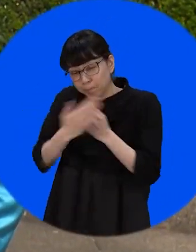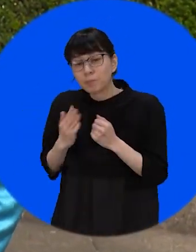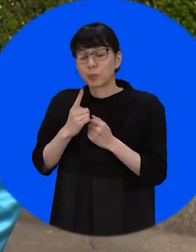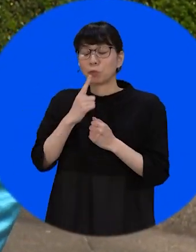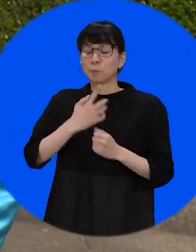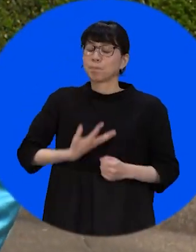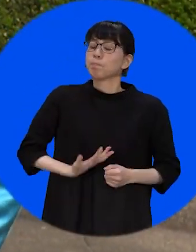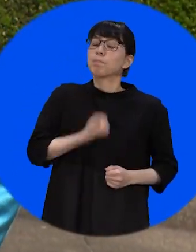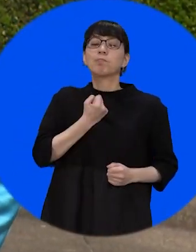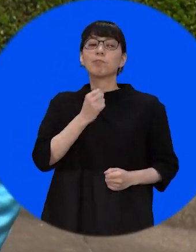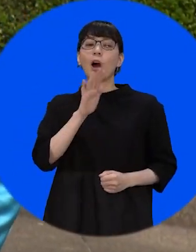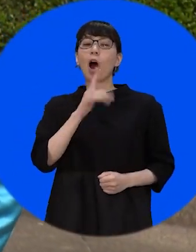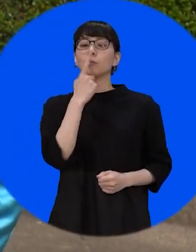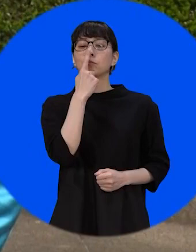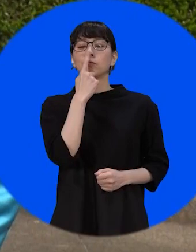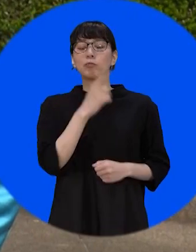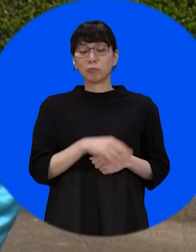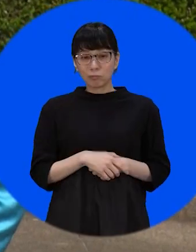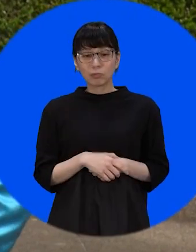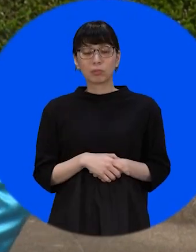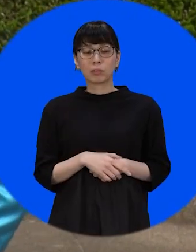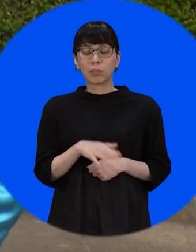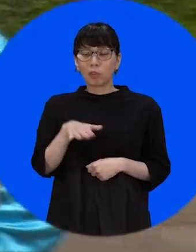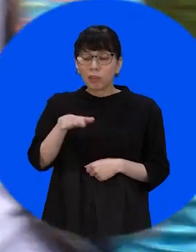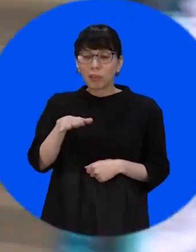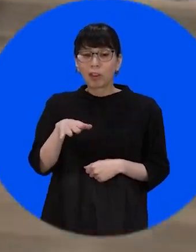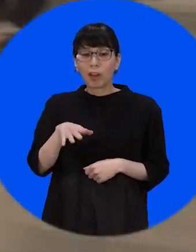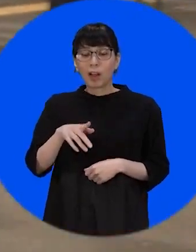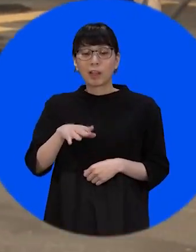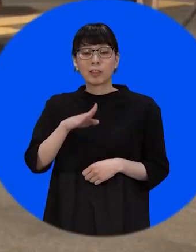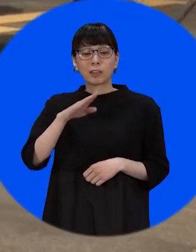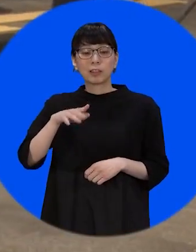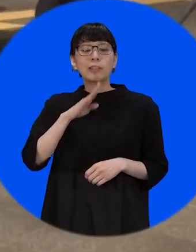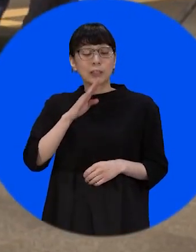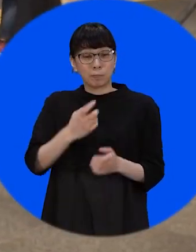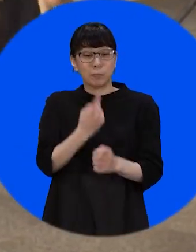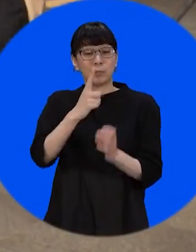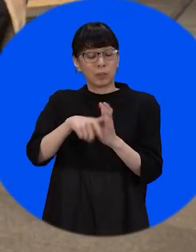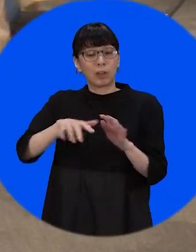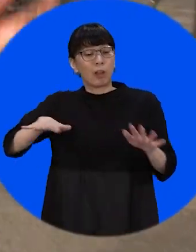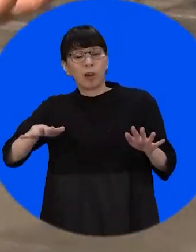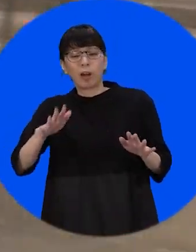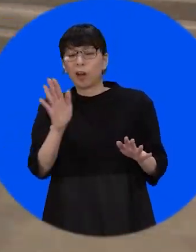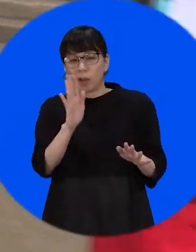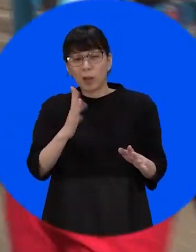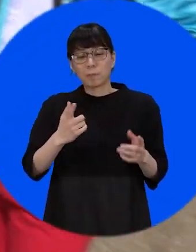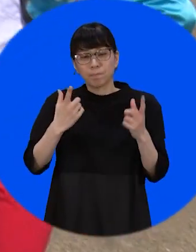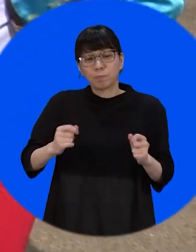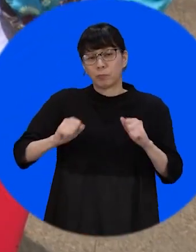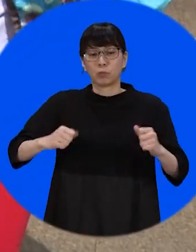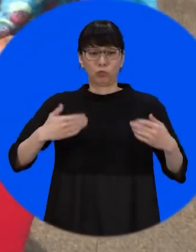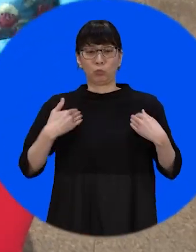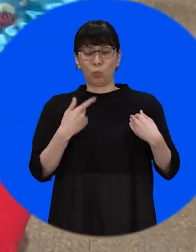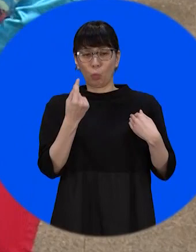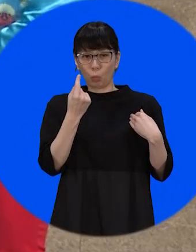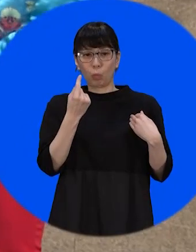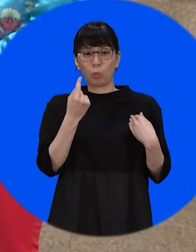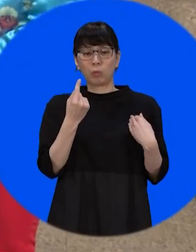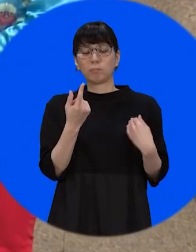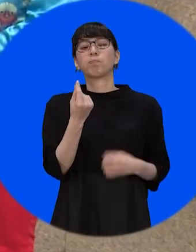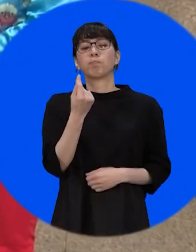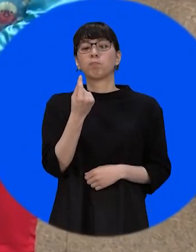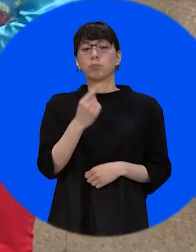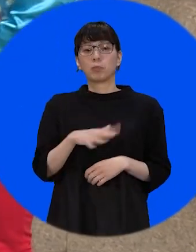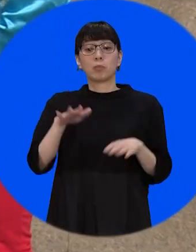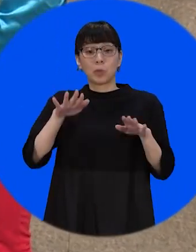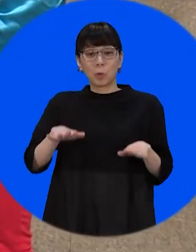守るんだっていう揺るがない自信だけは持ってます。 気持ちはね、ありますけどもね。 そういう意味の自信を持ってます。 気持ちだけでどうしようもないってことありますから。 確かに な。今